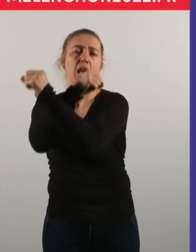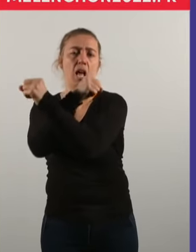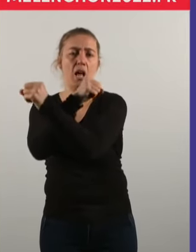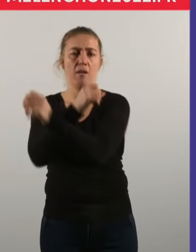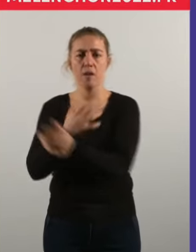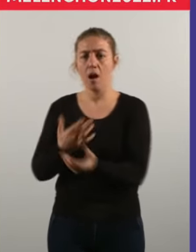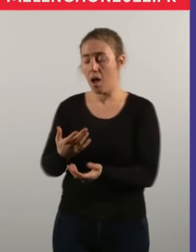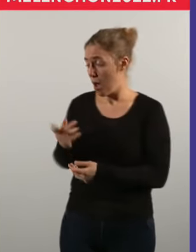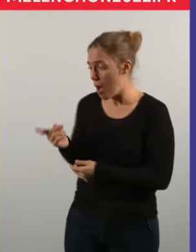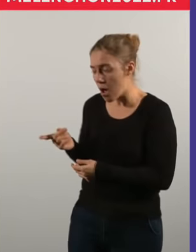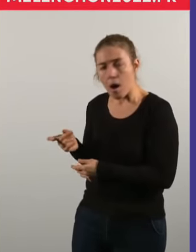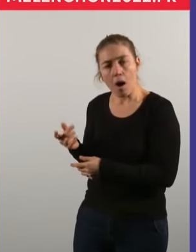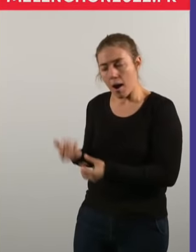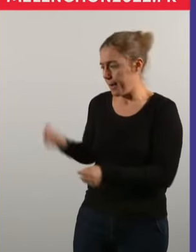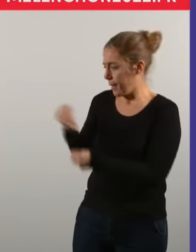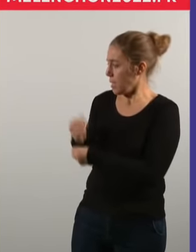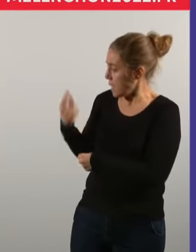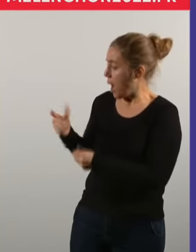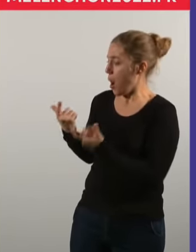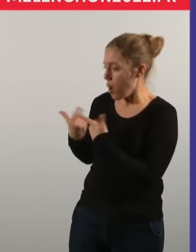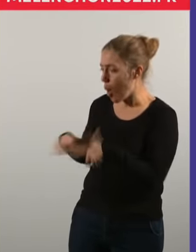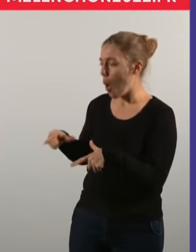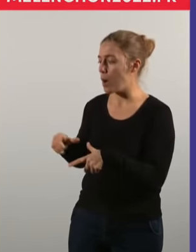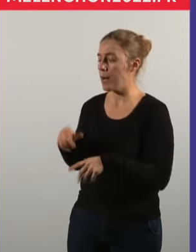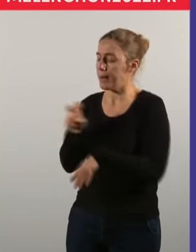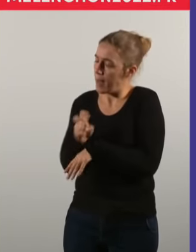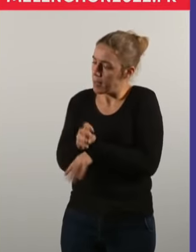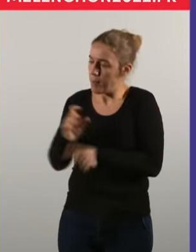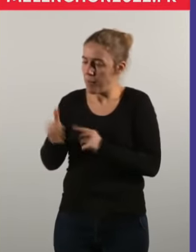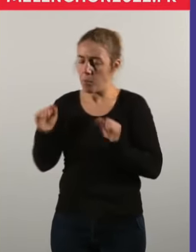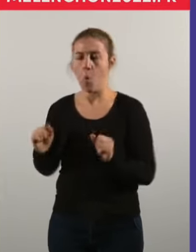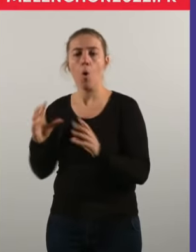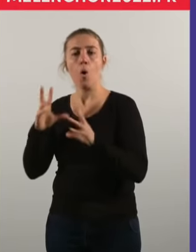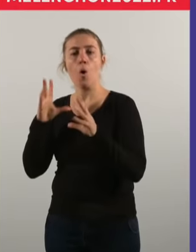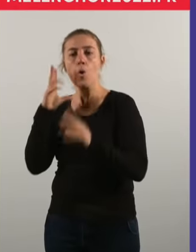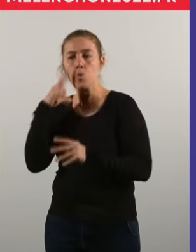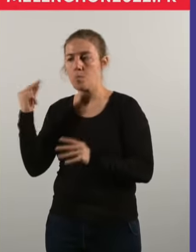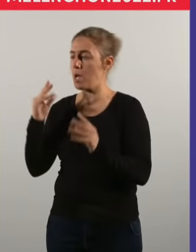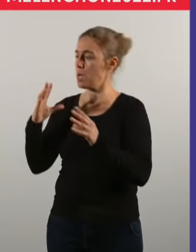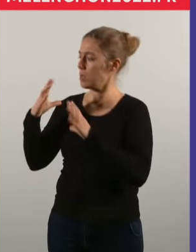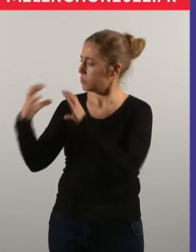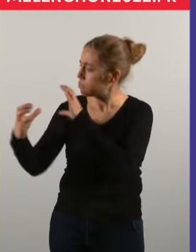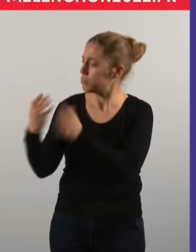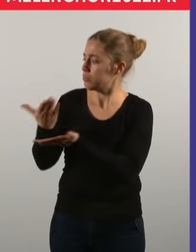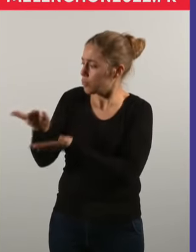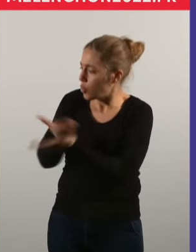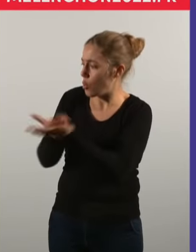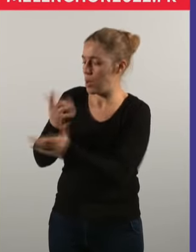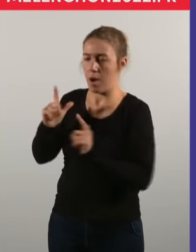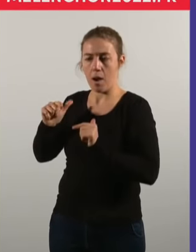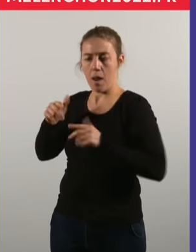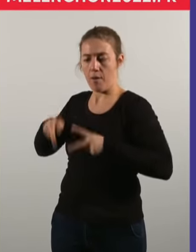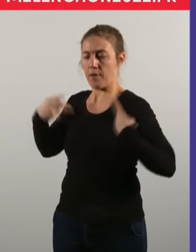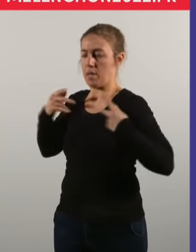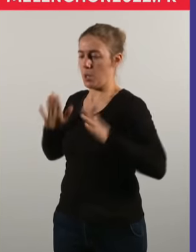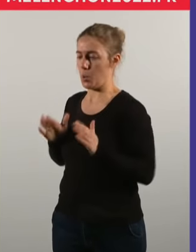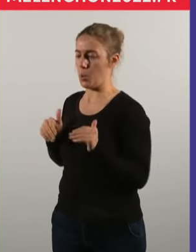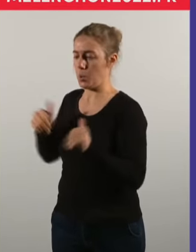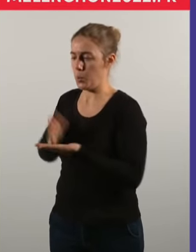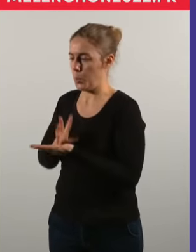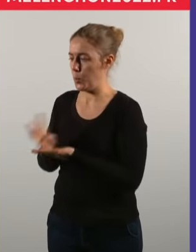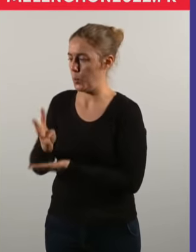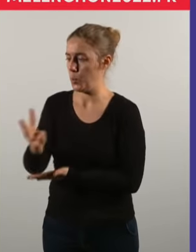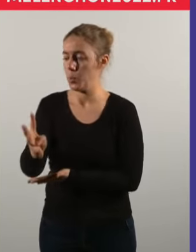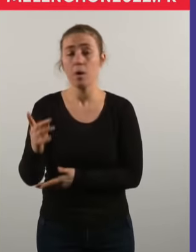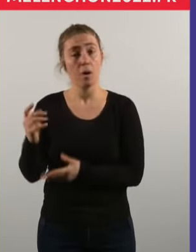inventé une langue, de rester des êtres humains qui se parlaient et qui résistaient car cette histoire-là est une histoire terrible